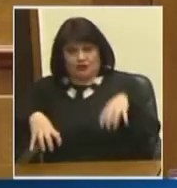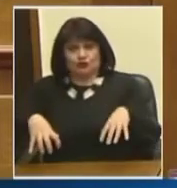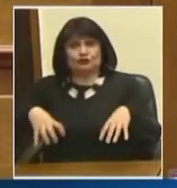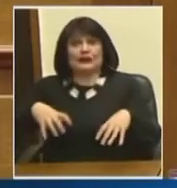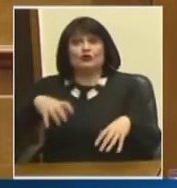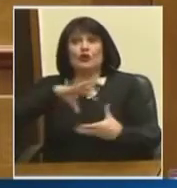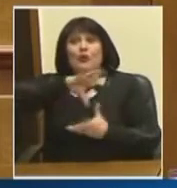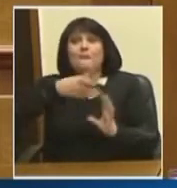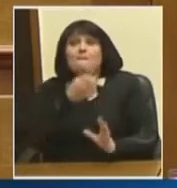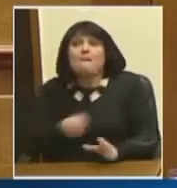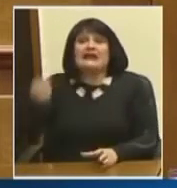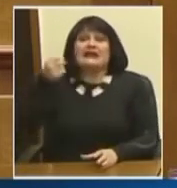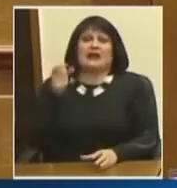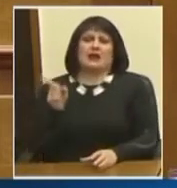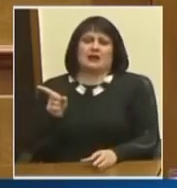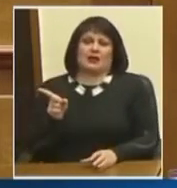Πατριαρχείο.